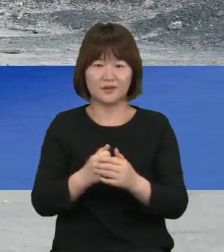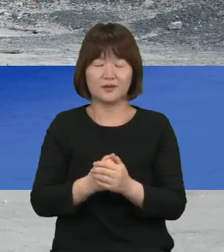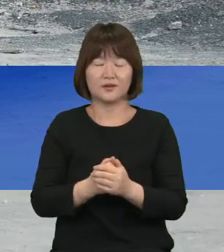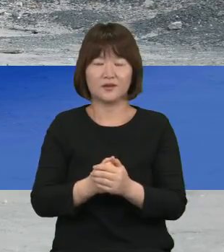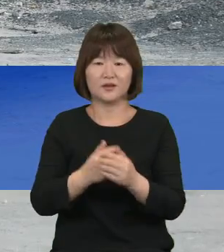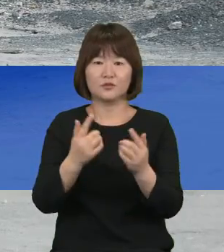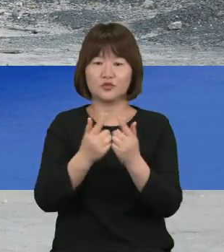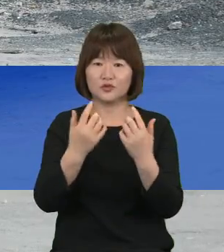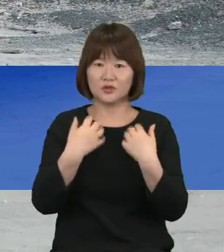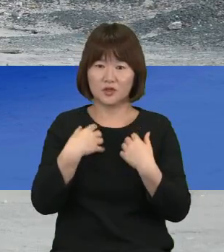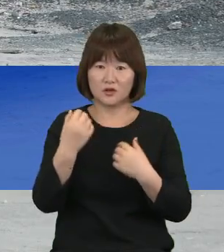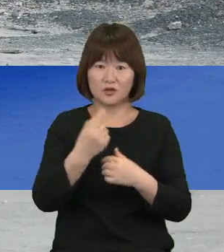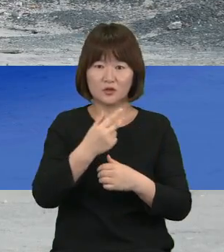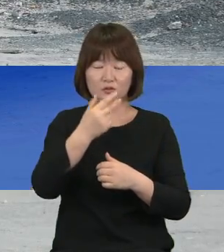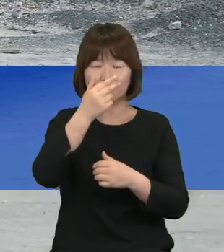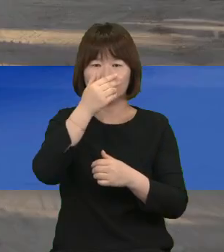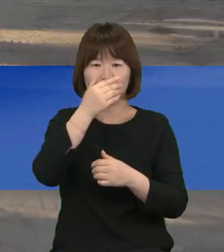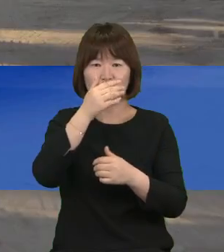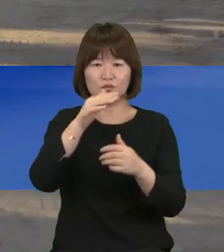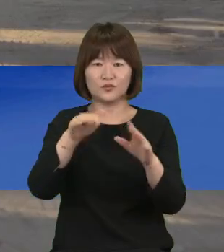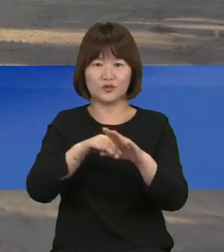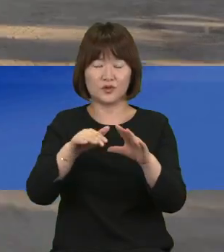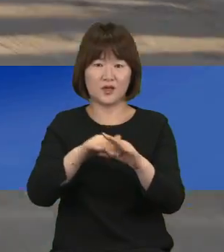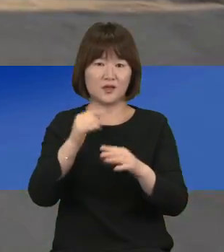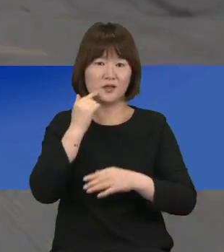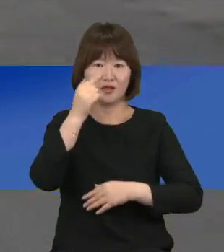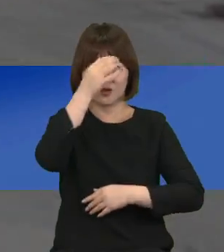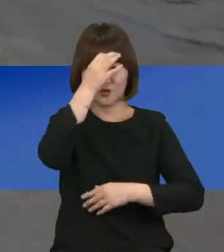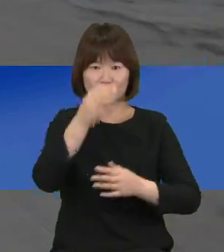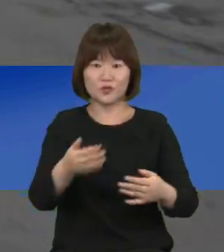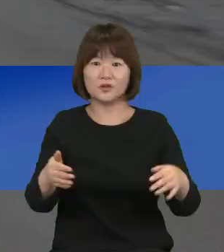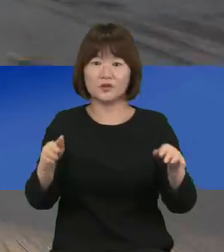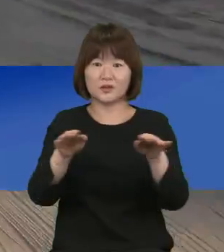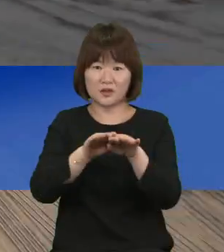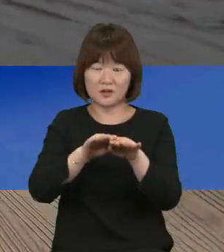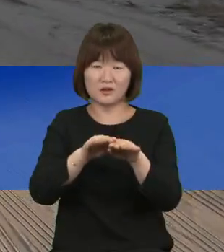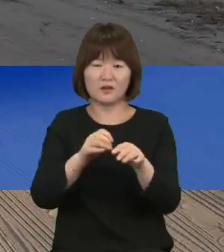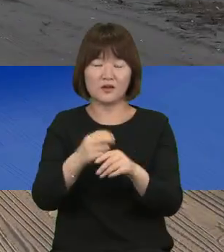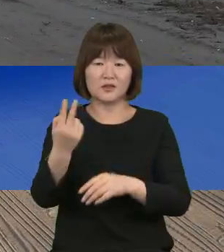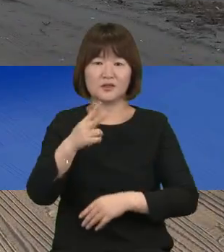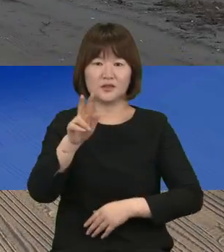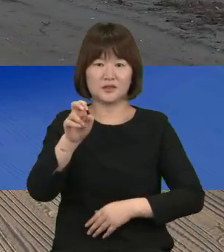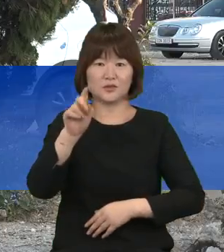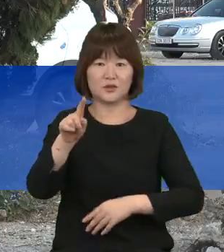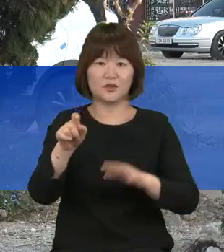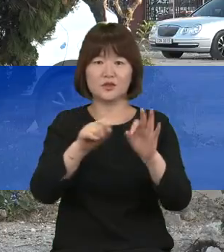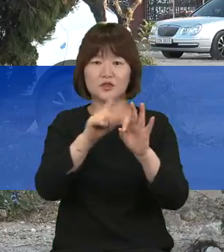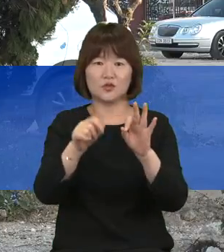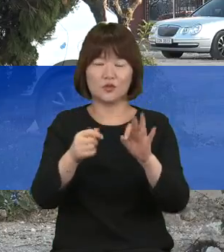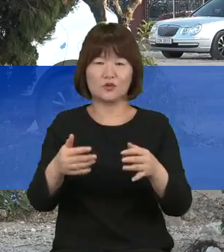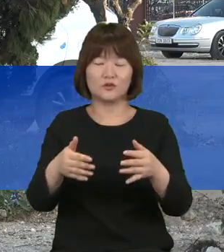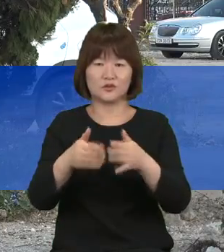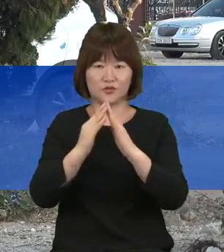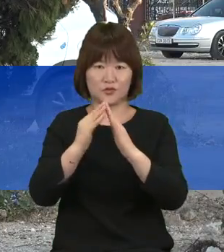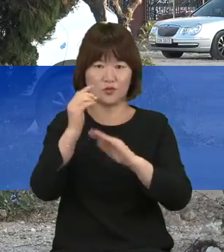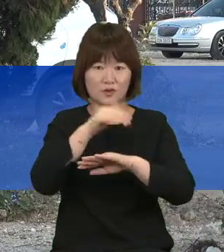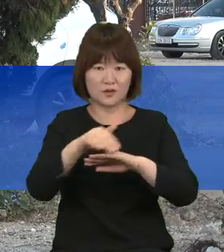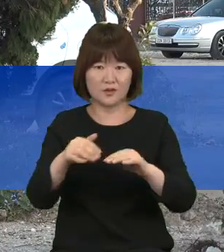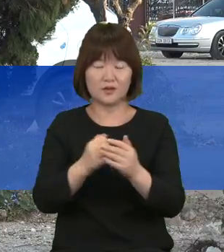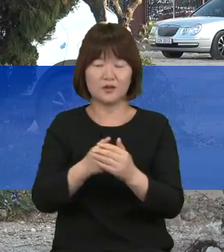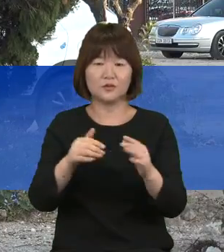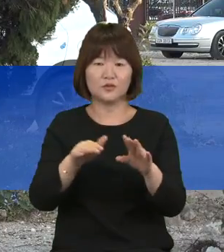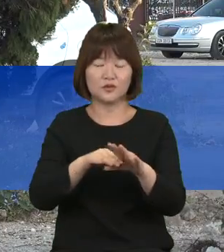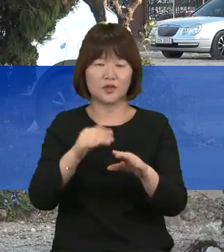계획입니다. 북구청 및 문화예술팩토리는 도시 숲이 있는 복합시설로 2021년 10월 준공